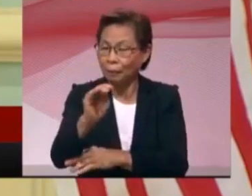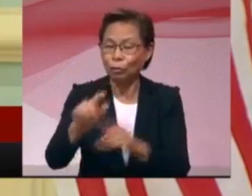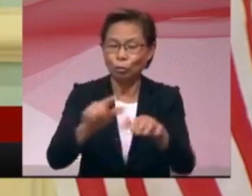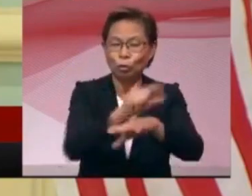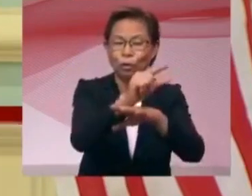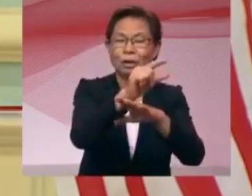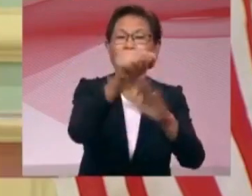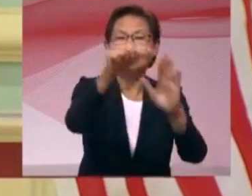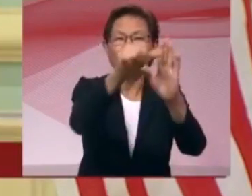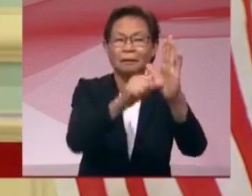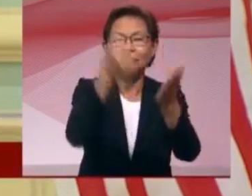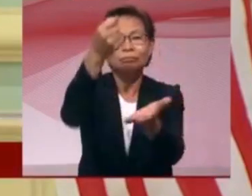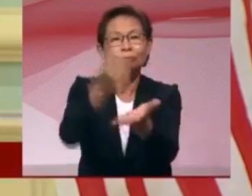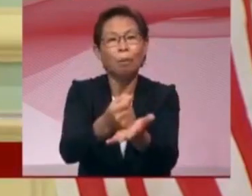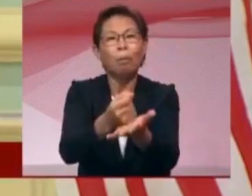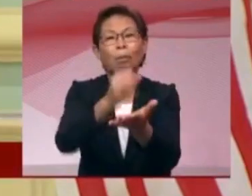akta immigration